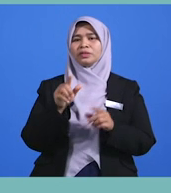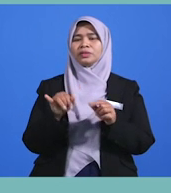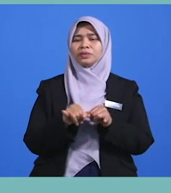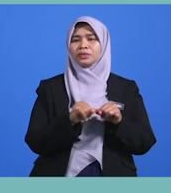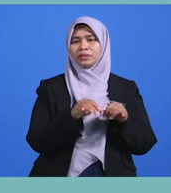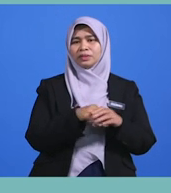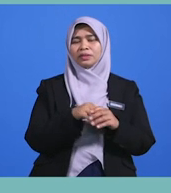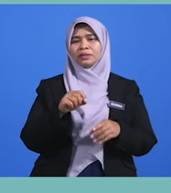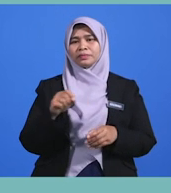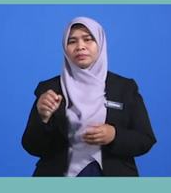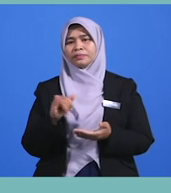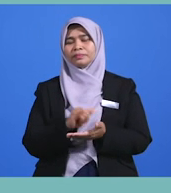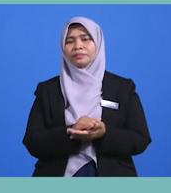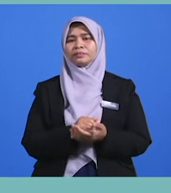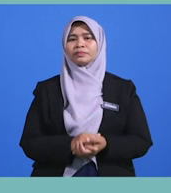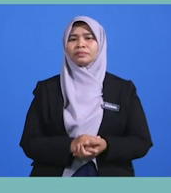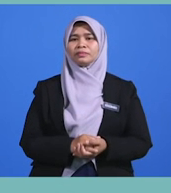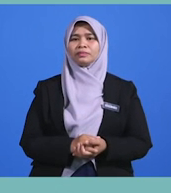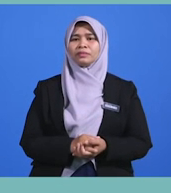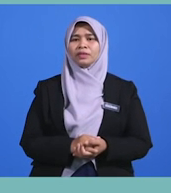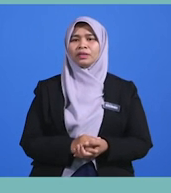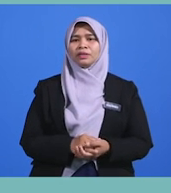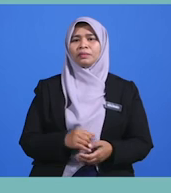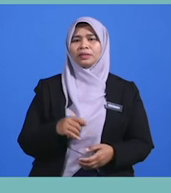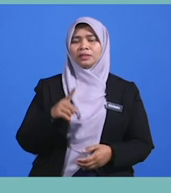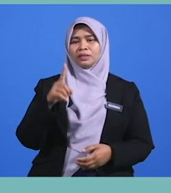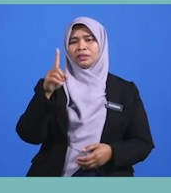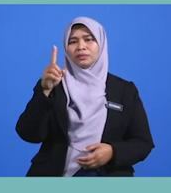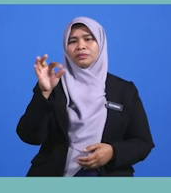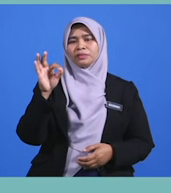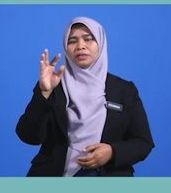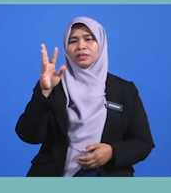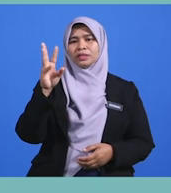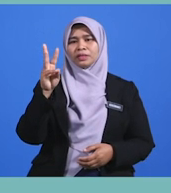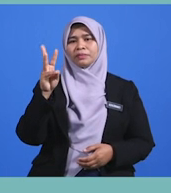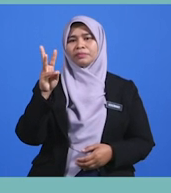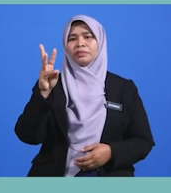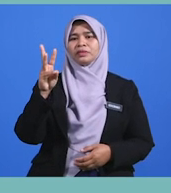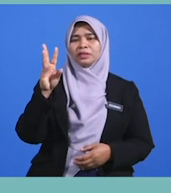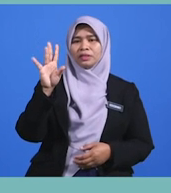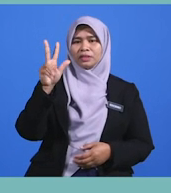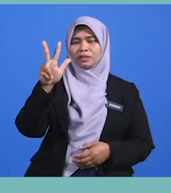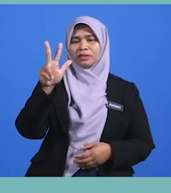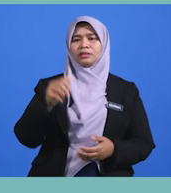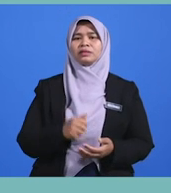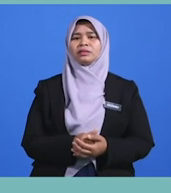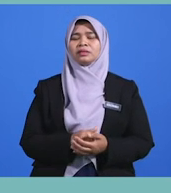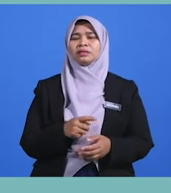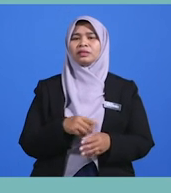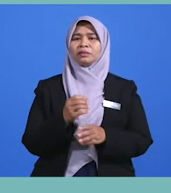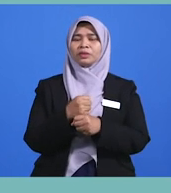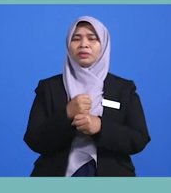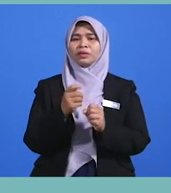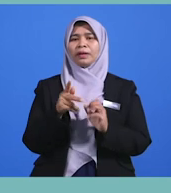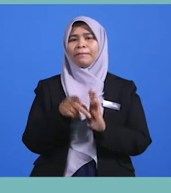tahun 1963, Jatanegara mengalami perubahan sekali lagi apabila Kerajaan Persekutuan Malaysia dibentuk